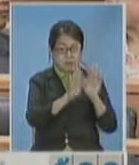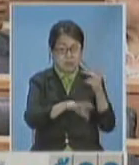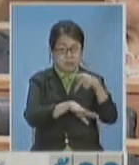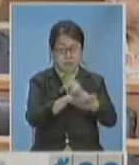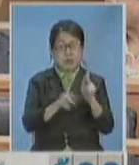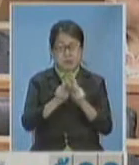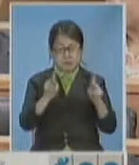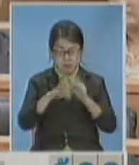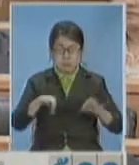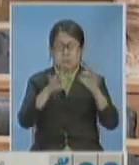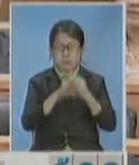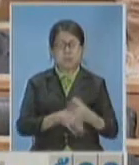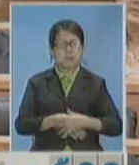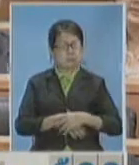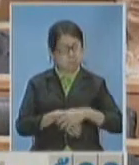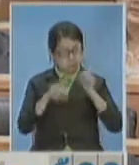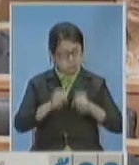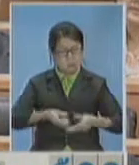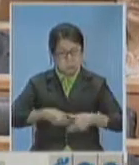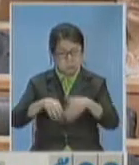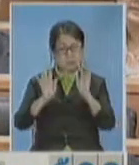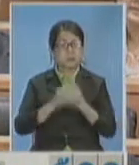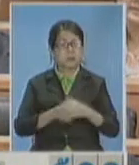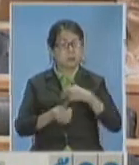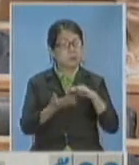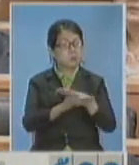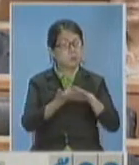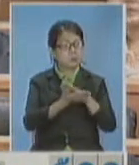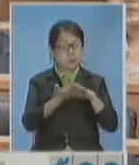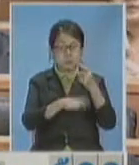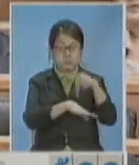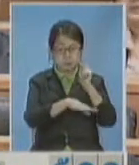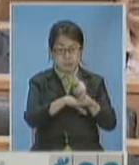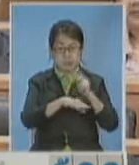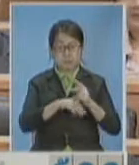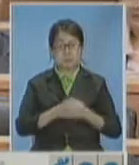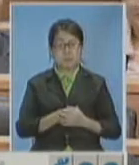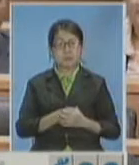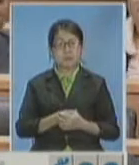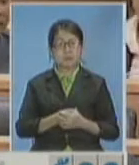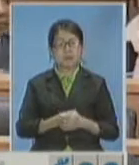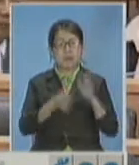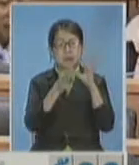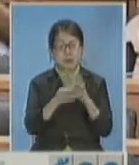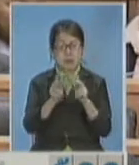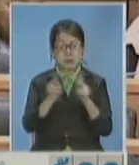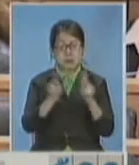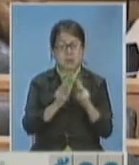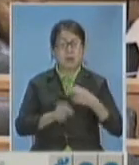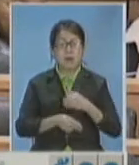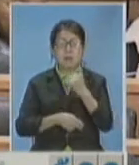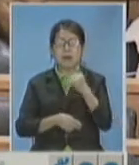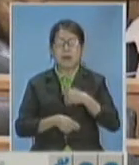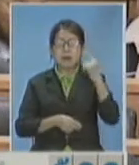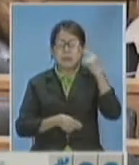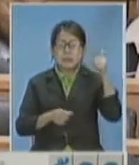การจำเป็นครับที่จะต้องพิจารณาอย่างนั้นแต่ว่าต้องกราบขออภัยท่านประธานครับในประเด็นที่กรรมาธิการเองอาจจะไม่รอบค